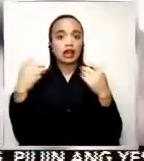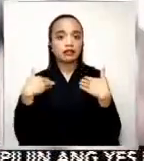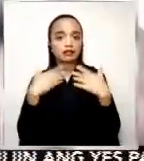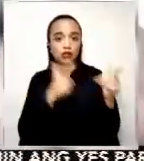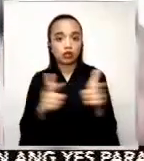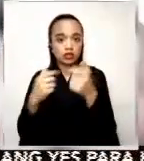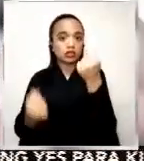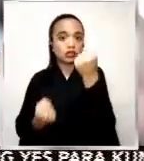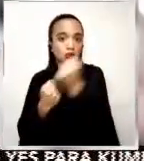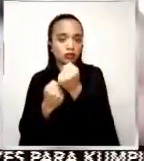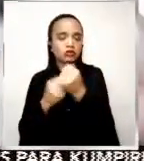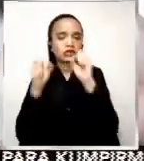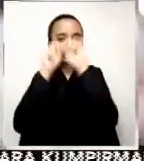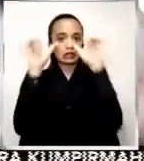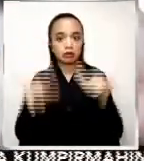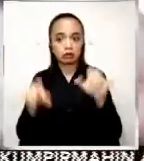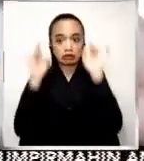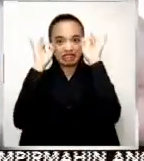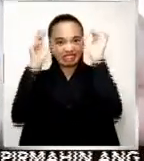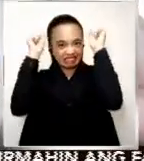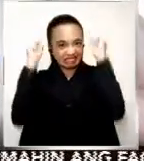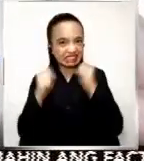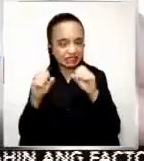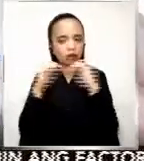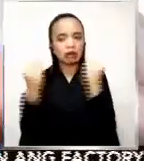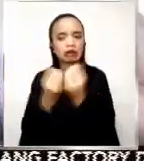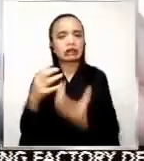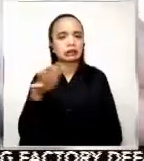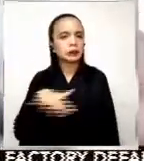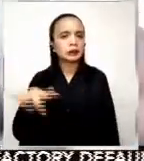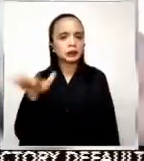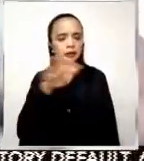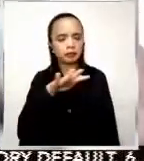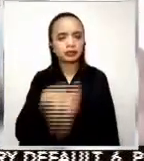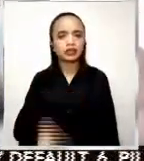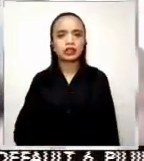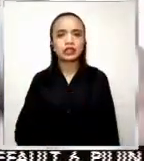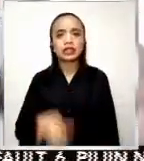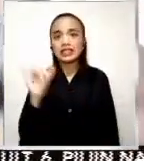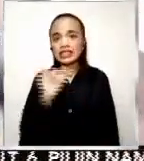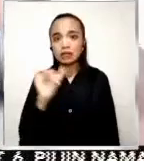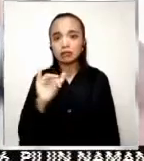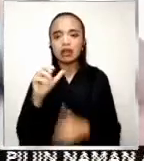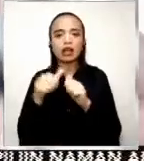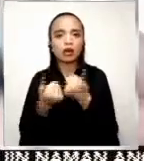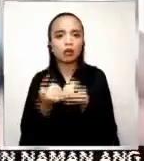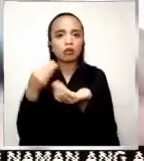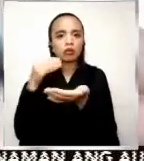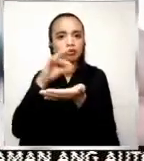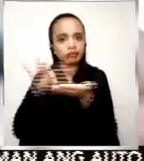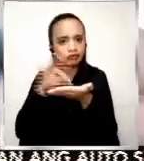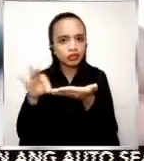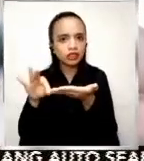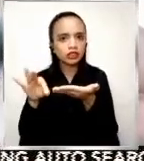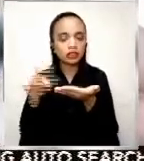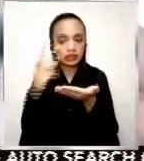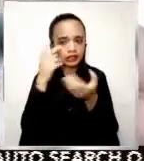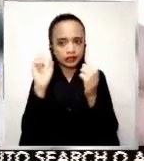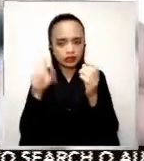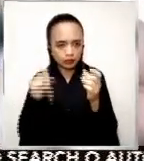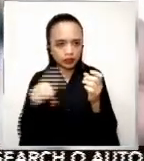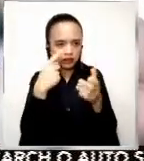terrorist locals, organization, ng locals, and even yung financing nila. So we have to look into many things. That's